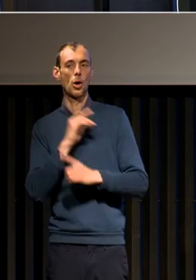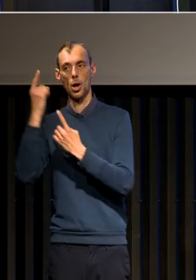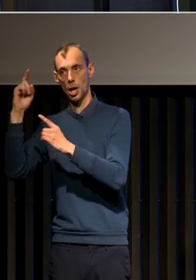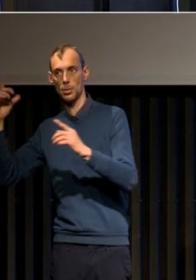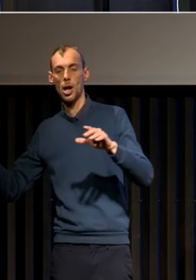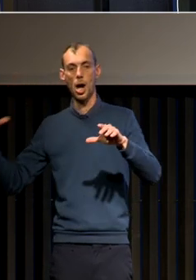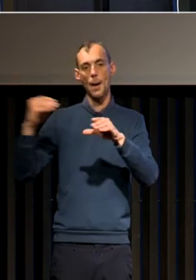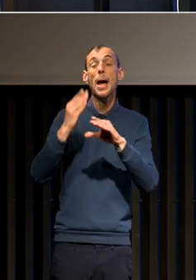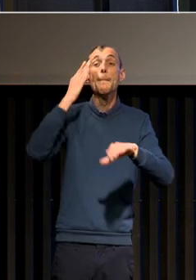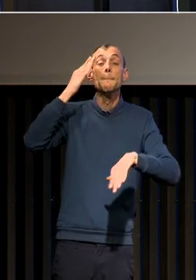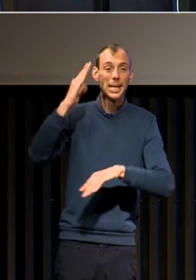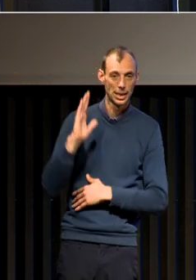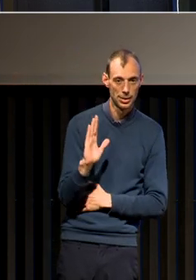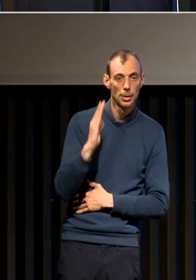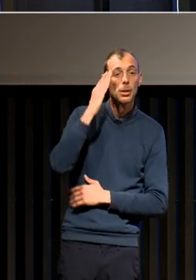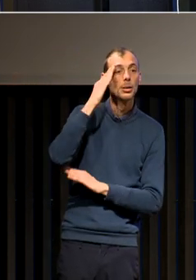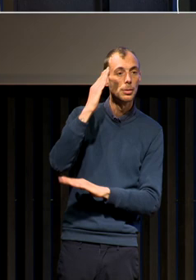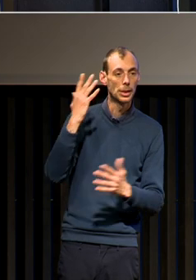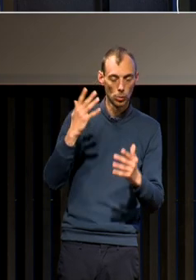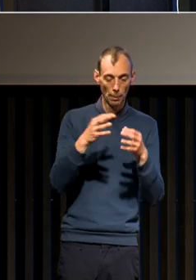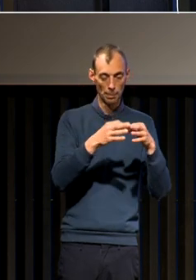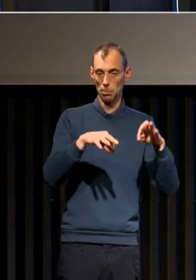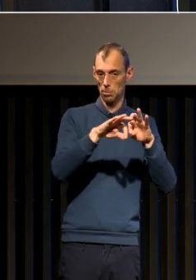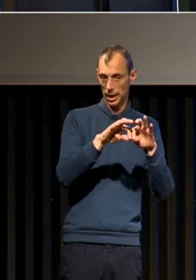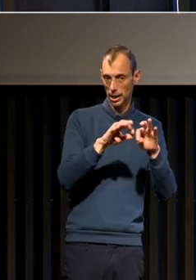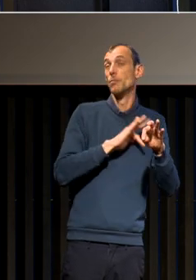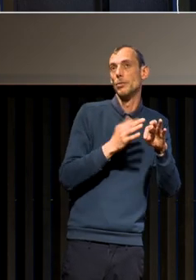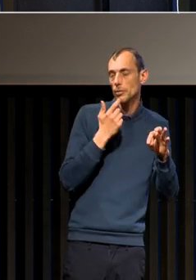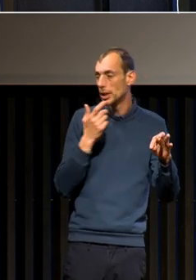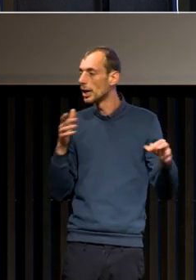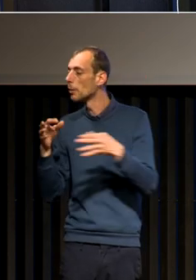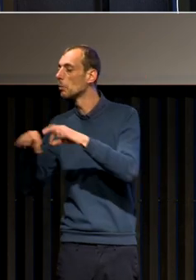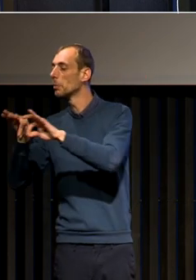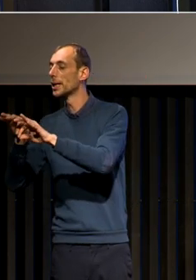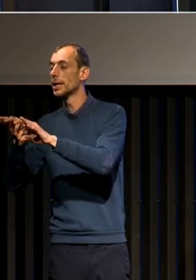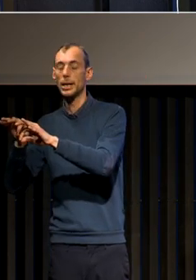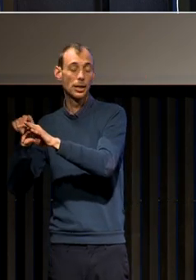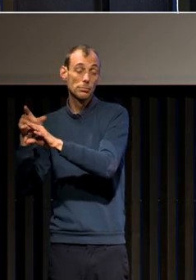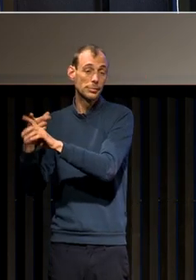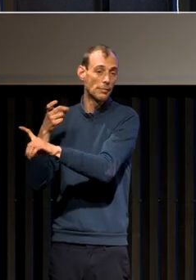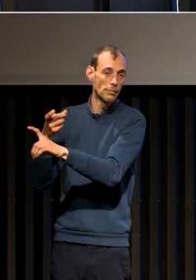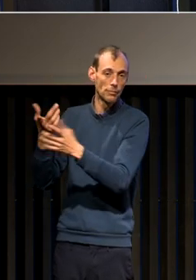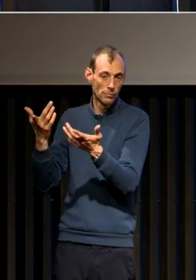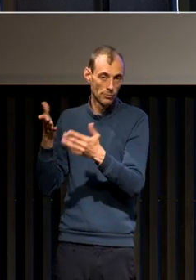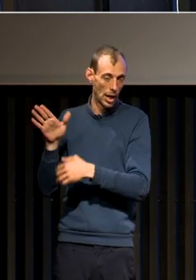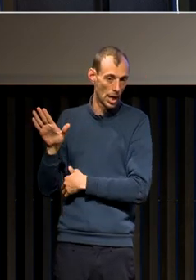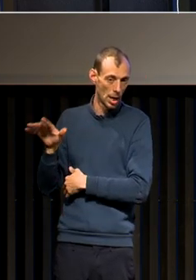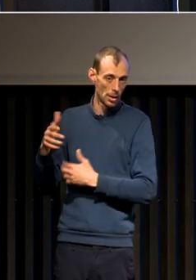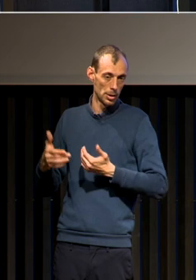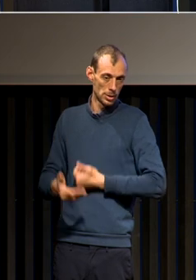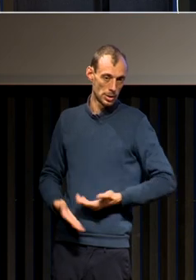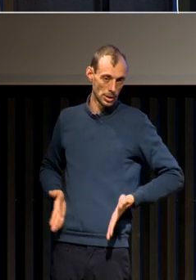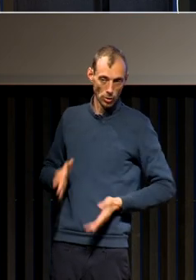pays, le receveur, celui qui va recevoir et celui d'où viennent les gamètes, il faut qu'ils aient les